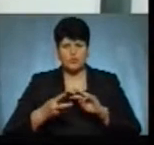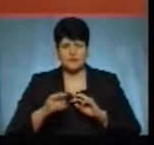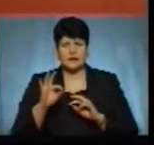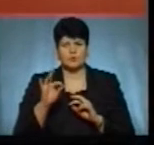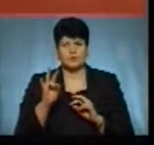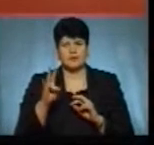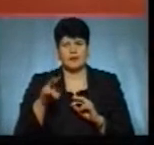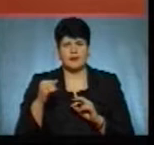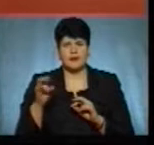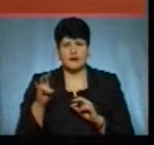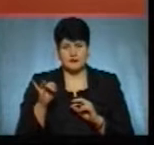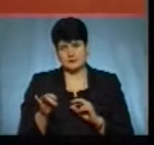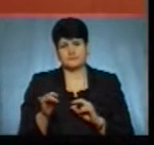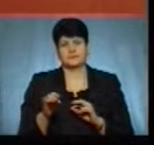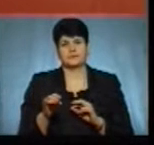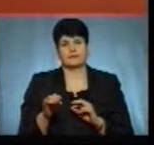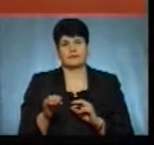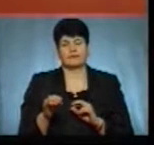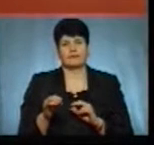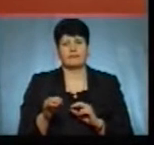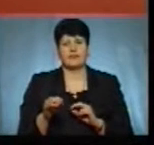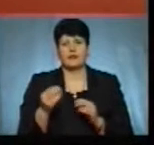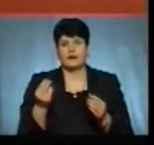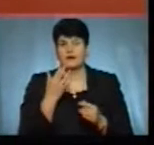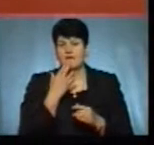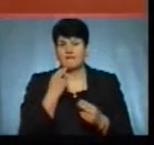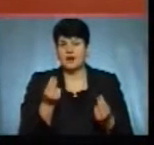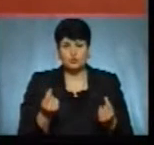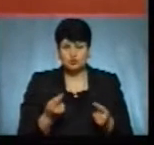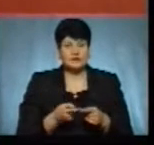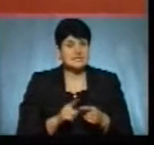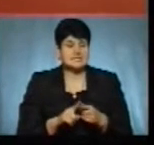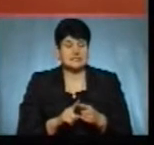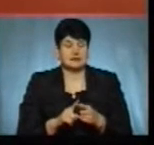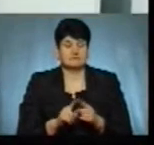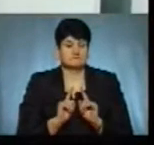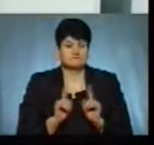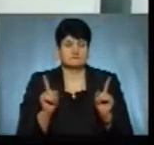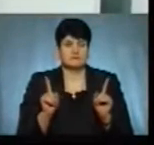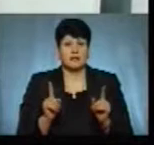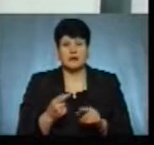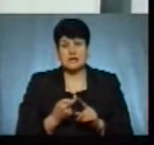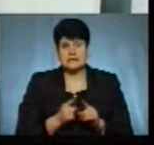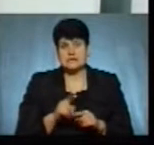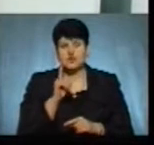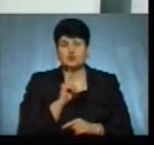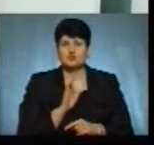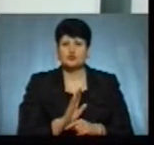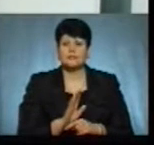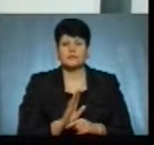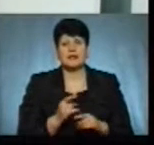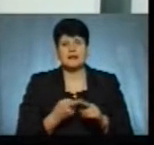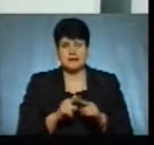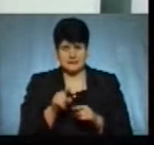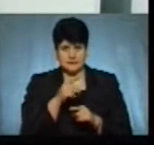напевно, це найбільше ноу-хау в цьому законі. Чому? В першу чергу, це зручно. Щиро кажучи, така функція, от ми